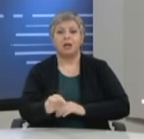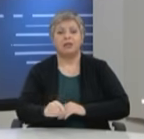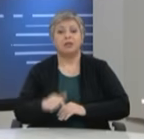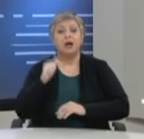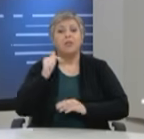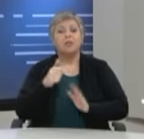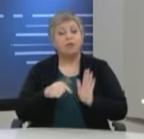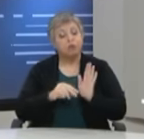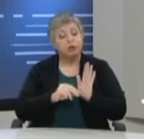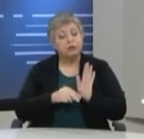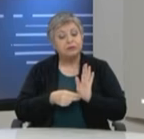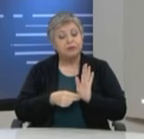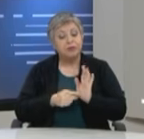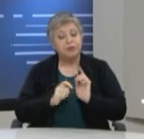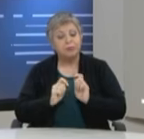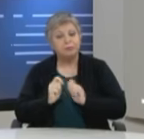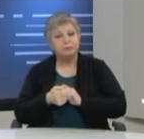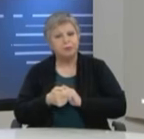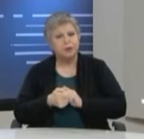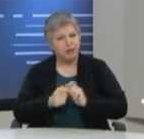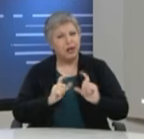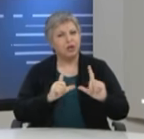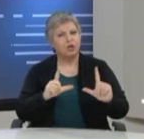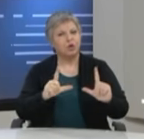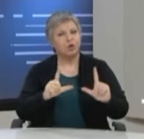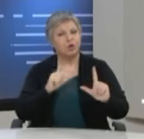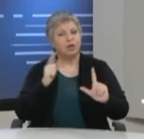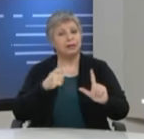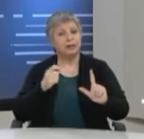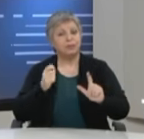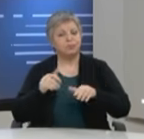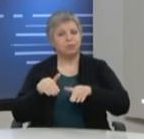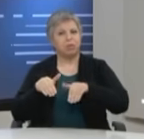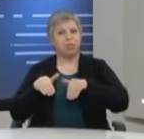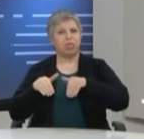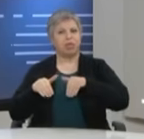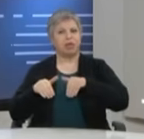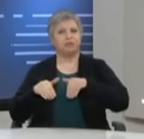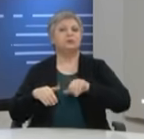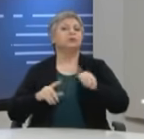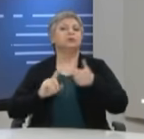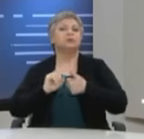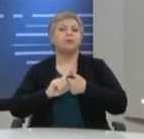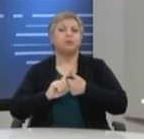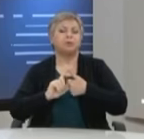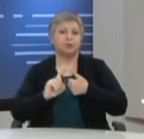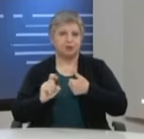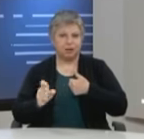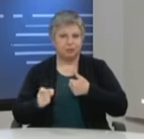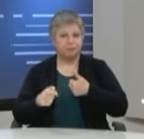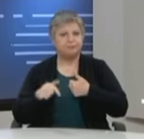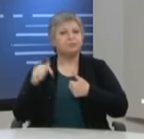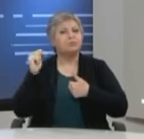εθνική υποχώρηση. Αλήθεια πρώτη. Η συμφωνία αυτή ανατρέπει μια